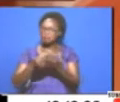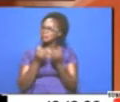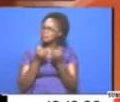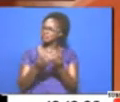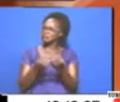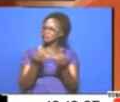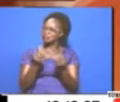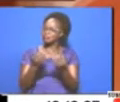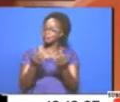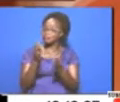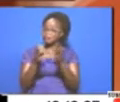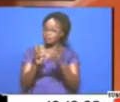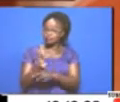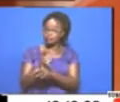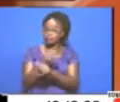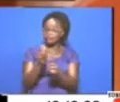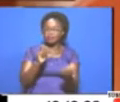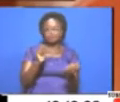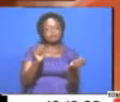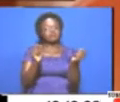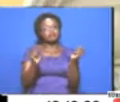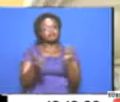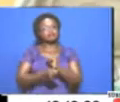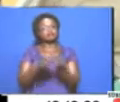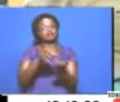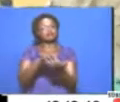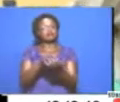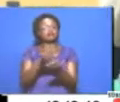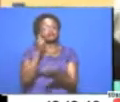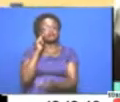vyema zitageuza hadhi ya kaunti hiyo.